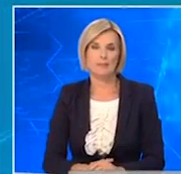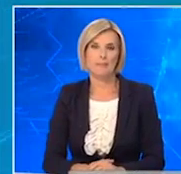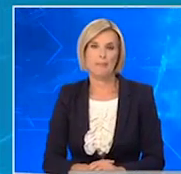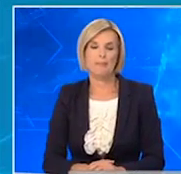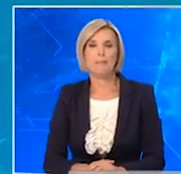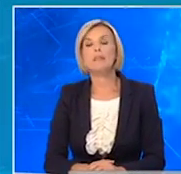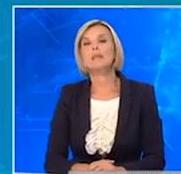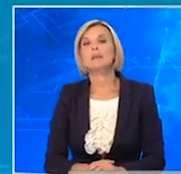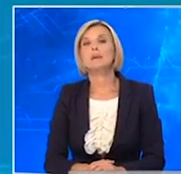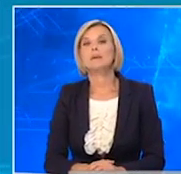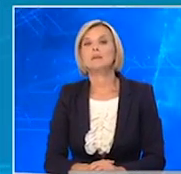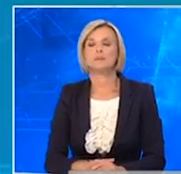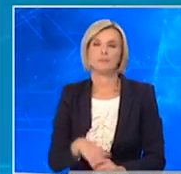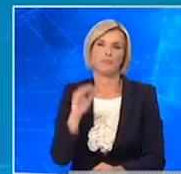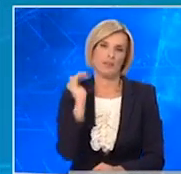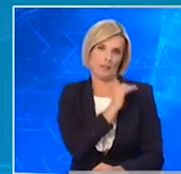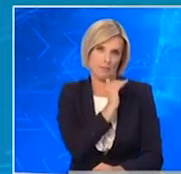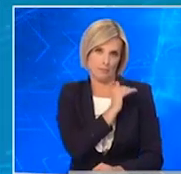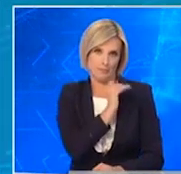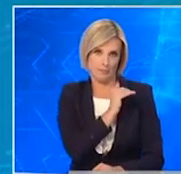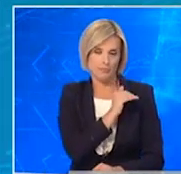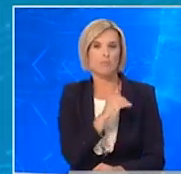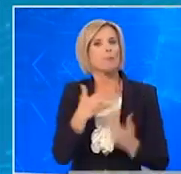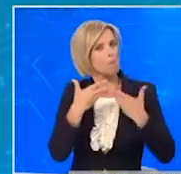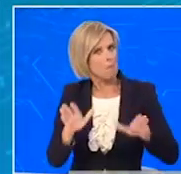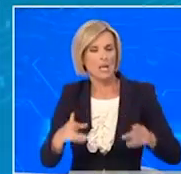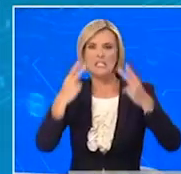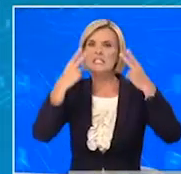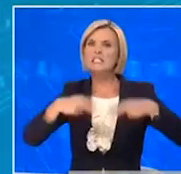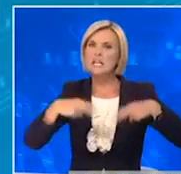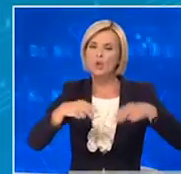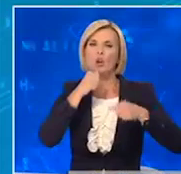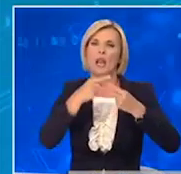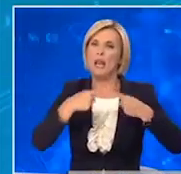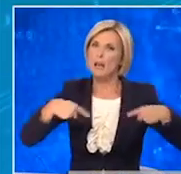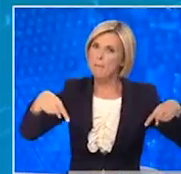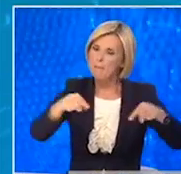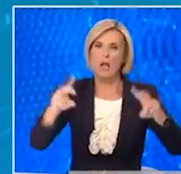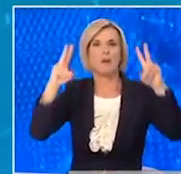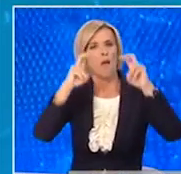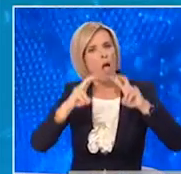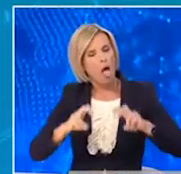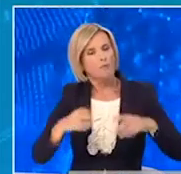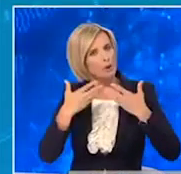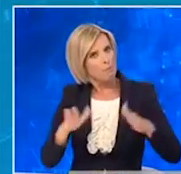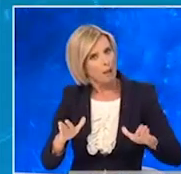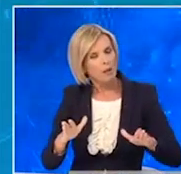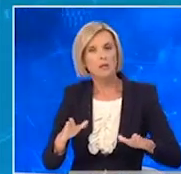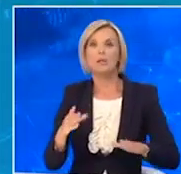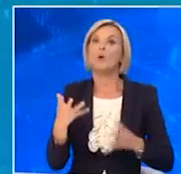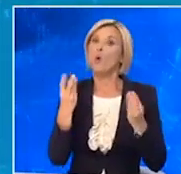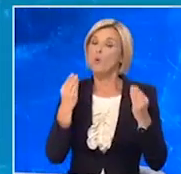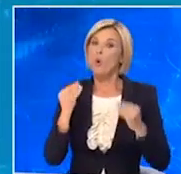Κύριε Χαρδαλιά, πέρα από τους ελέγχους της πύλης εισόδου, που είναι πολύ σημαντικό, υπάρχει και άλλο ένα ζήτημα. Έρχονται οι τουρίστες, έχουμε κάνει το άνοιγμα στον